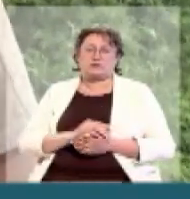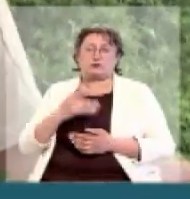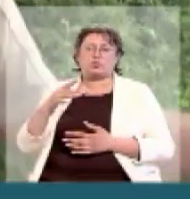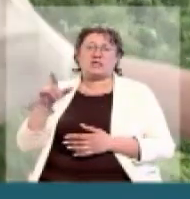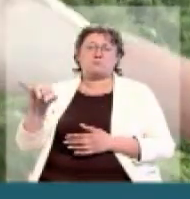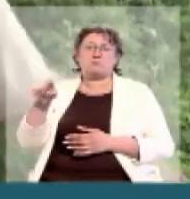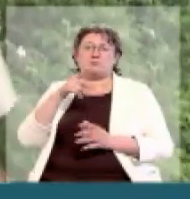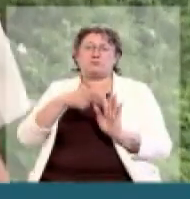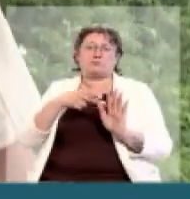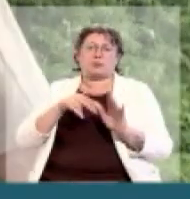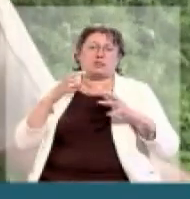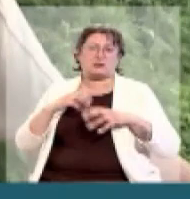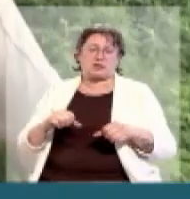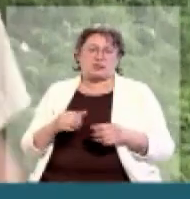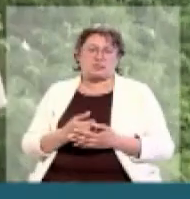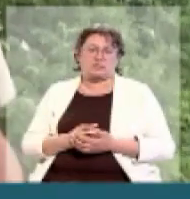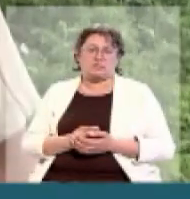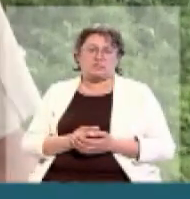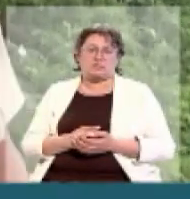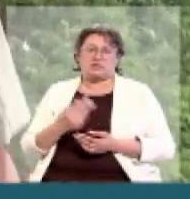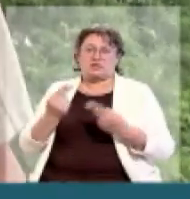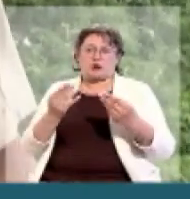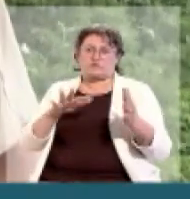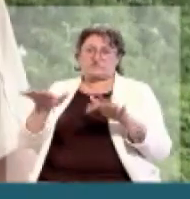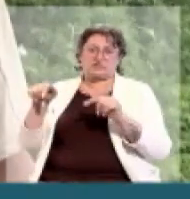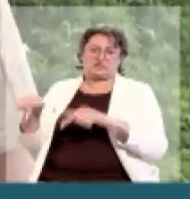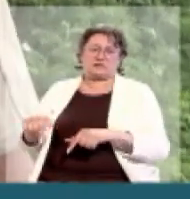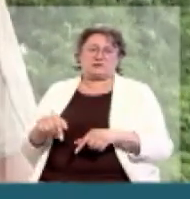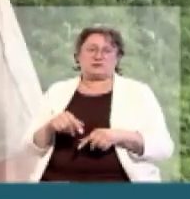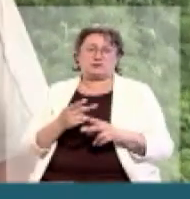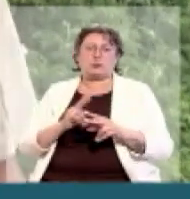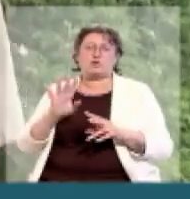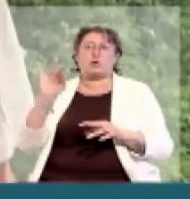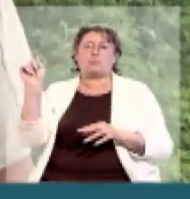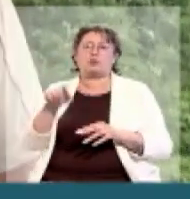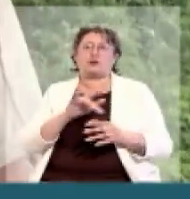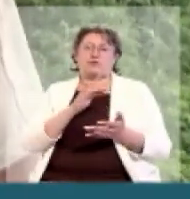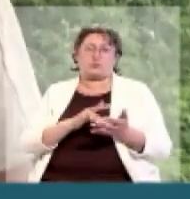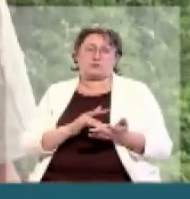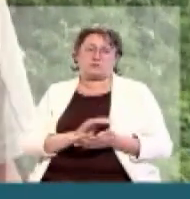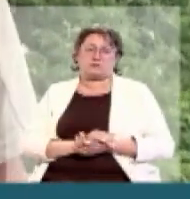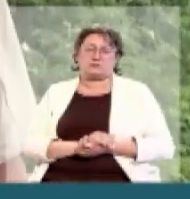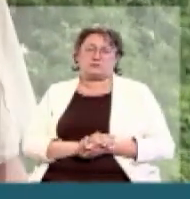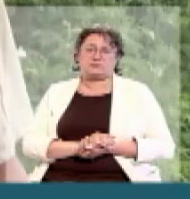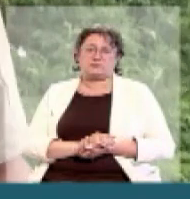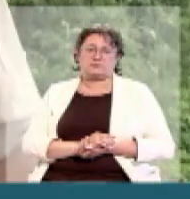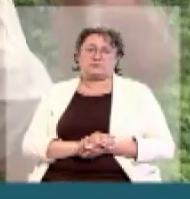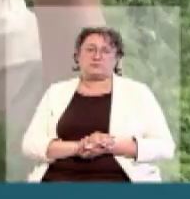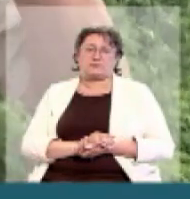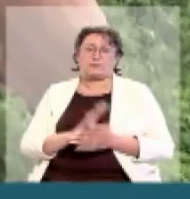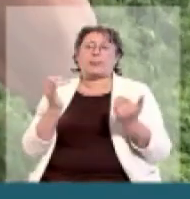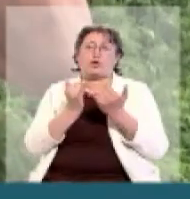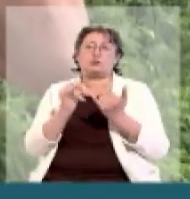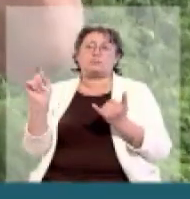надоел уже. Они все здесь возле детской площадки. Это только кто-то с города приезжает, в основном такие дети бегают. Кто, гости, да, приезжают?